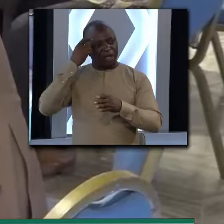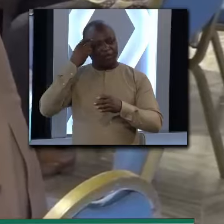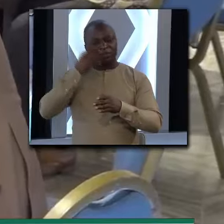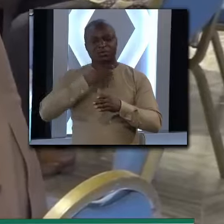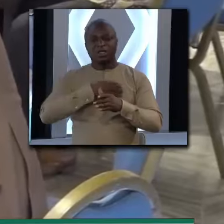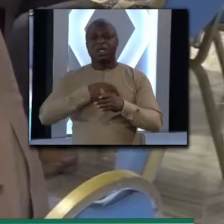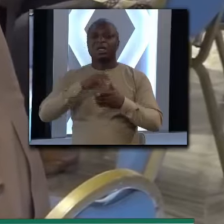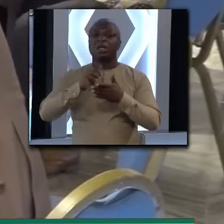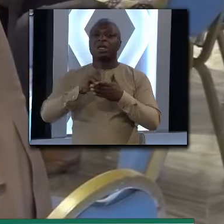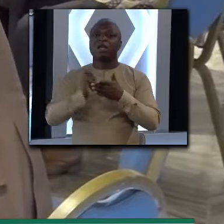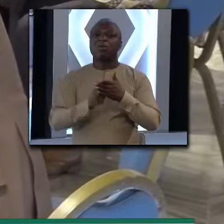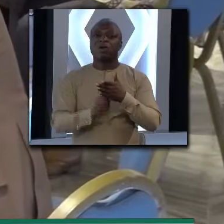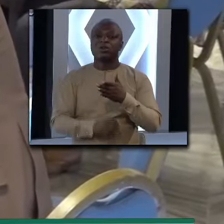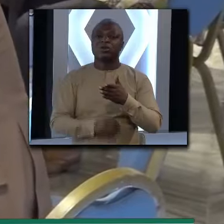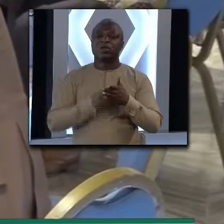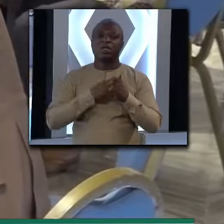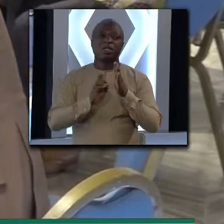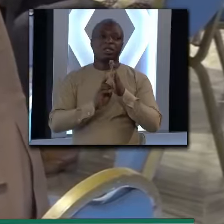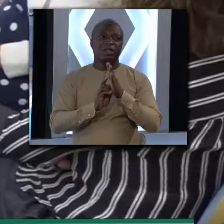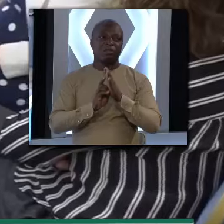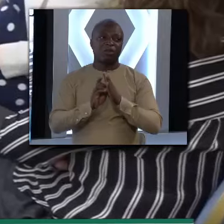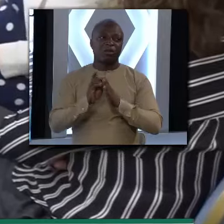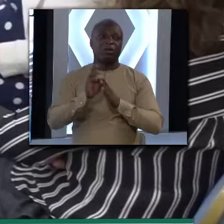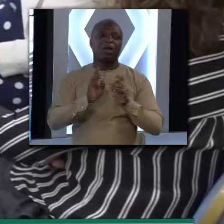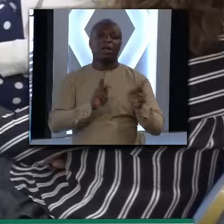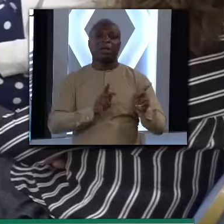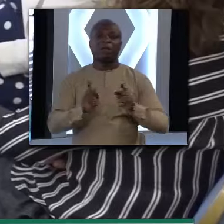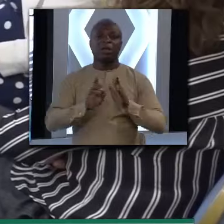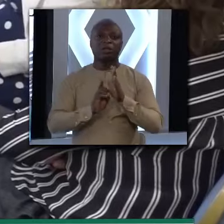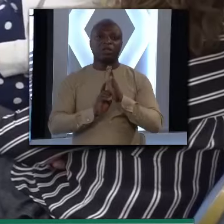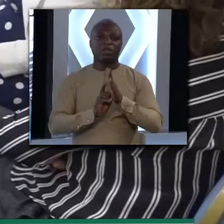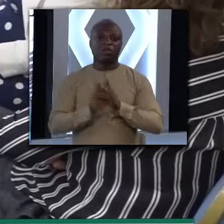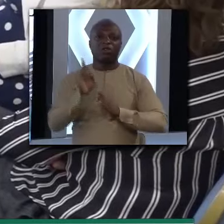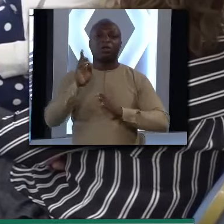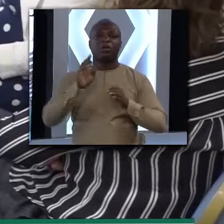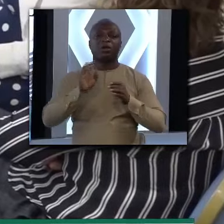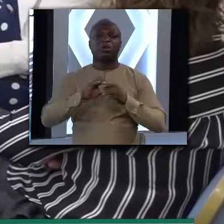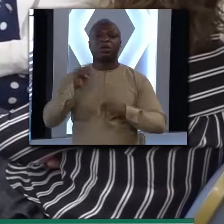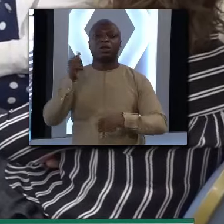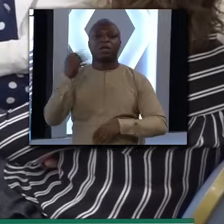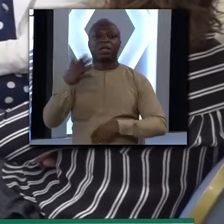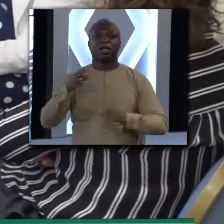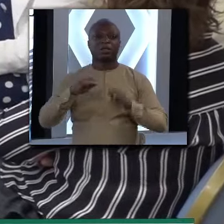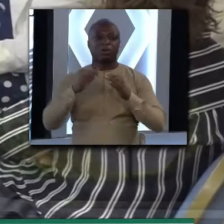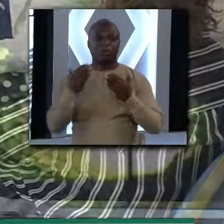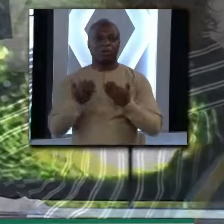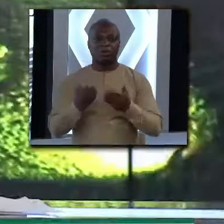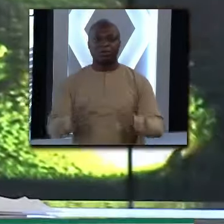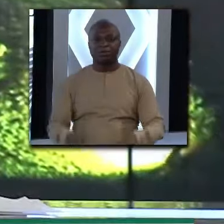« Élaboration et développement d'un plan de développement de 15 communes ».